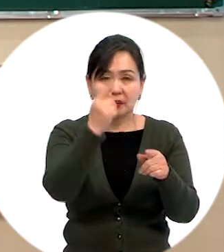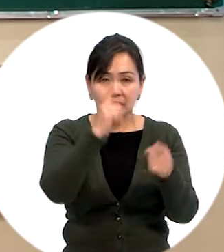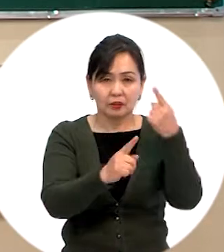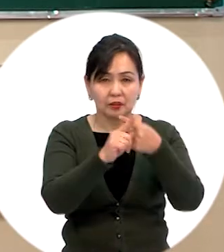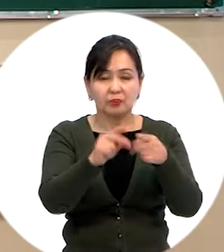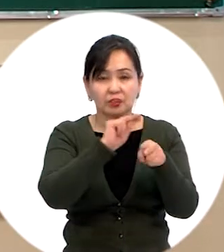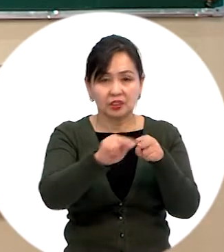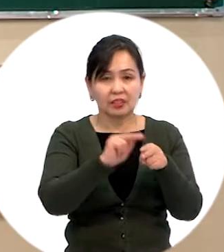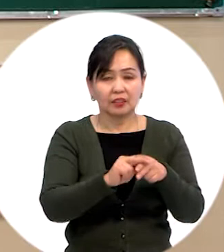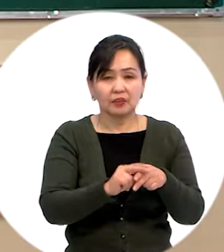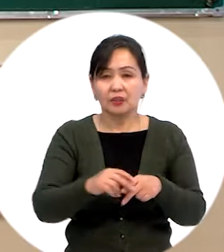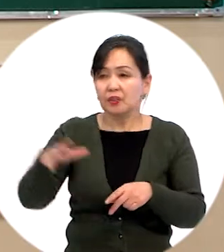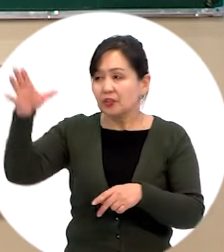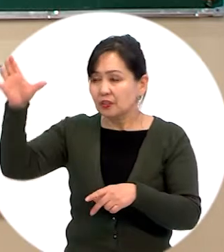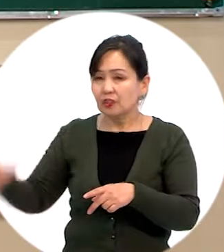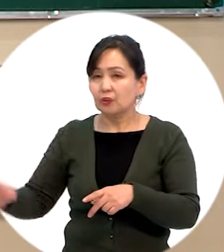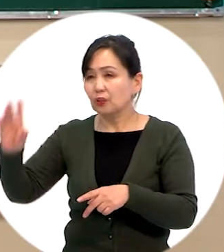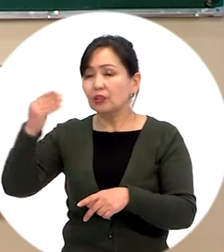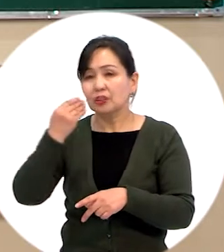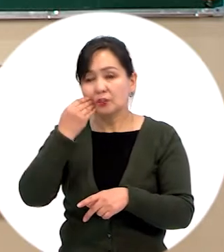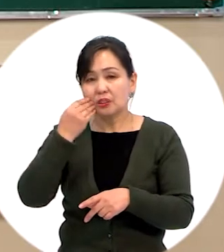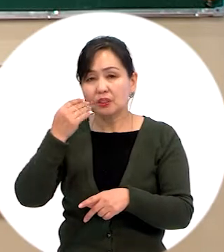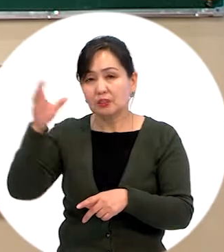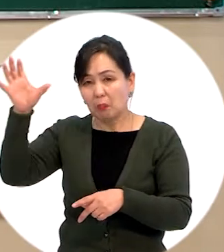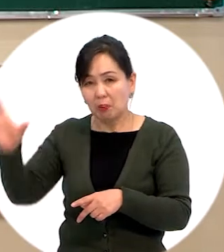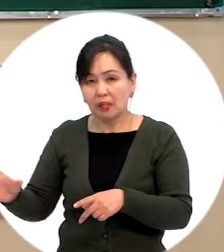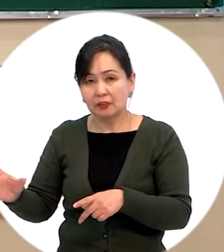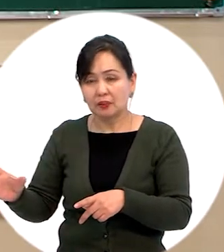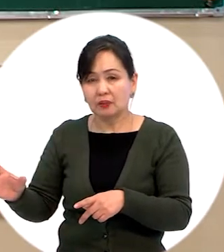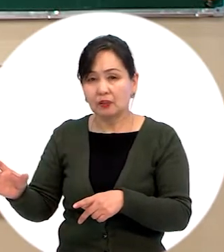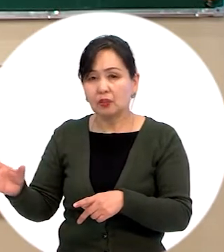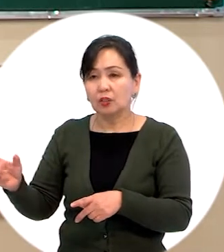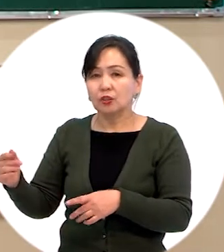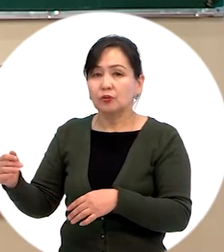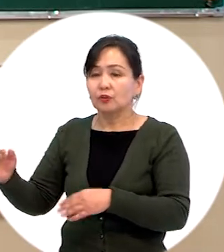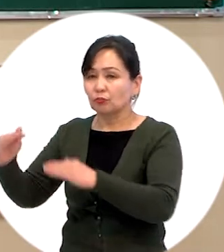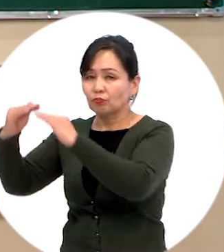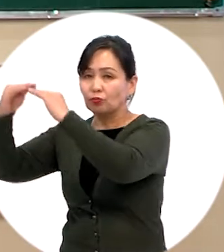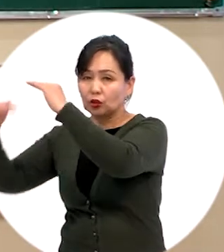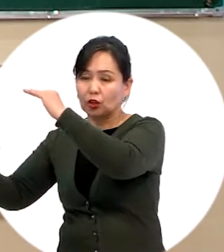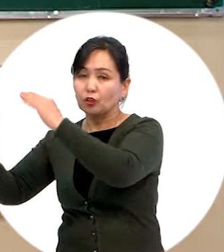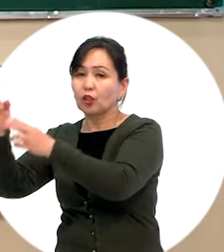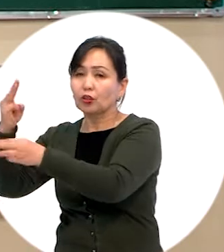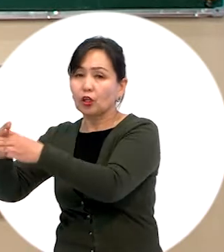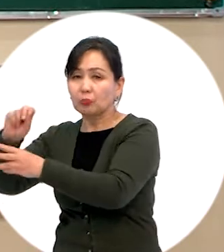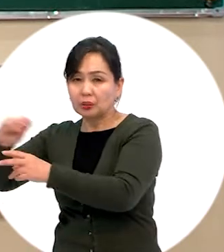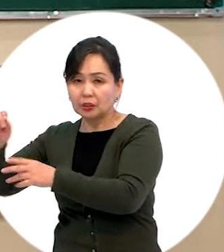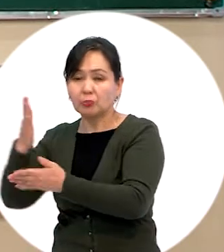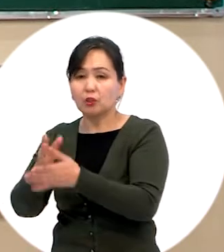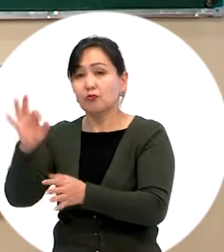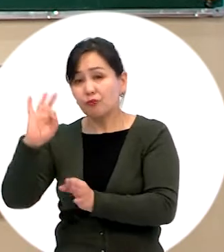шалгая. Эхний багнанд та нар эдгээр дугаарыг бичсэн бол зөв бичсэн